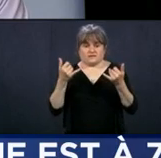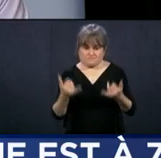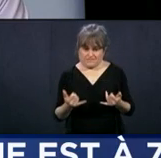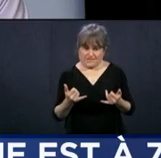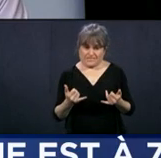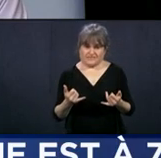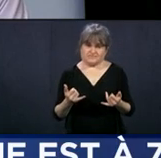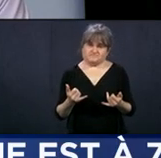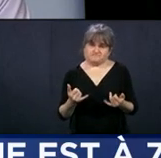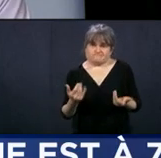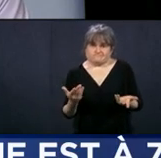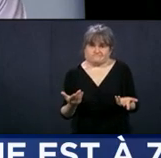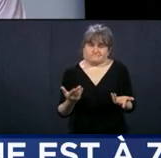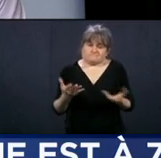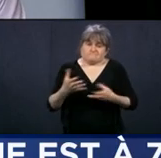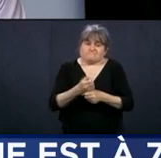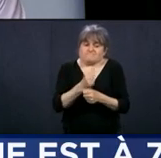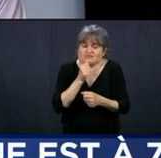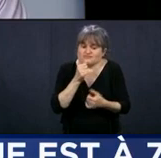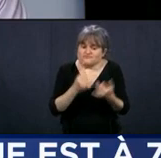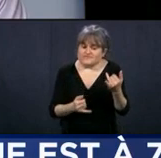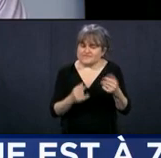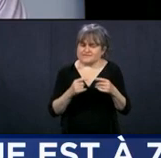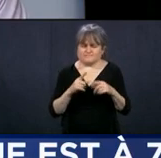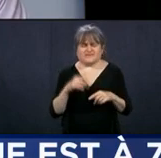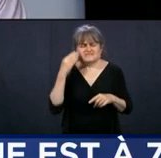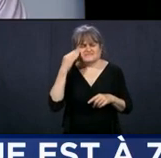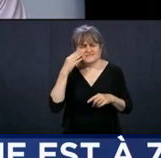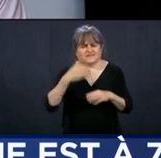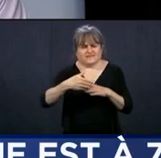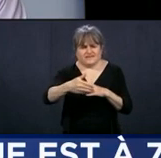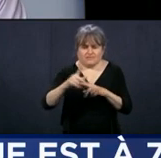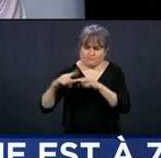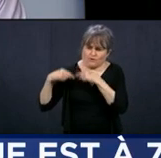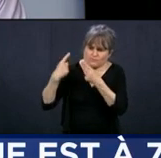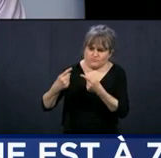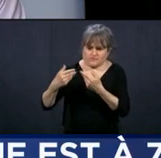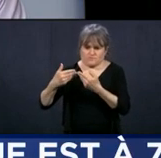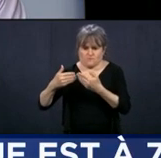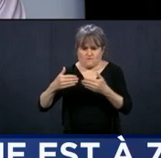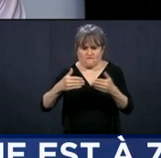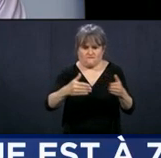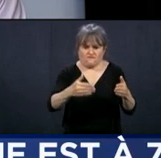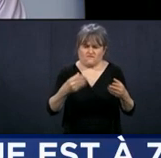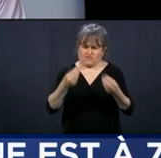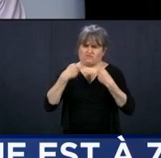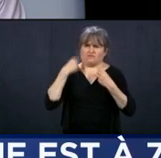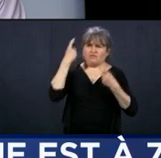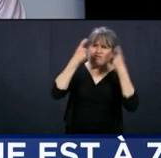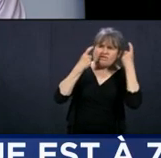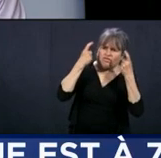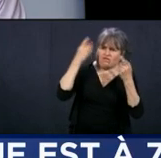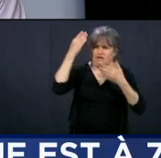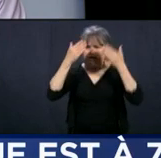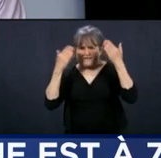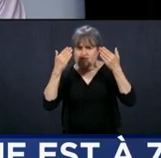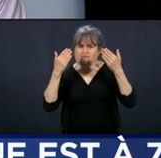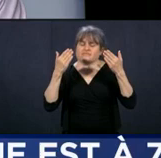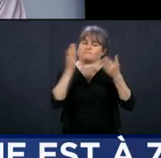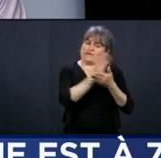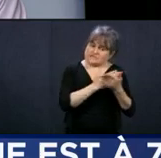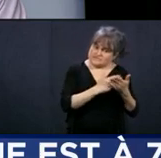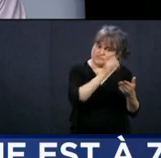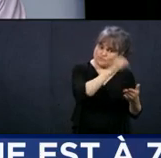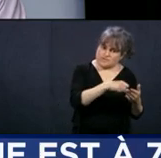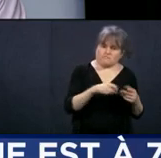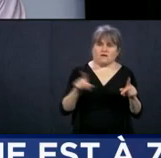peut-être les obstacles, puis bon, les questionnements qui peuvent venir avec le déconfinement graduel du Québec, ça va nous faire du bien. Ça va faire du bien aux